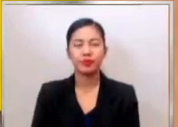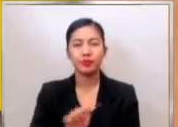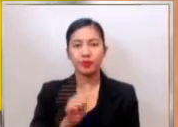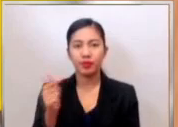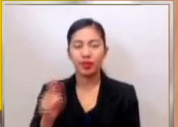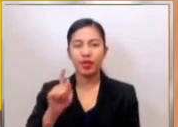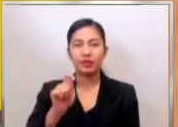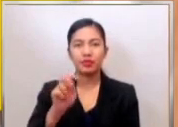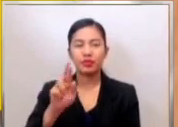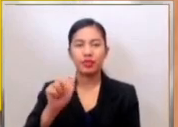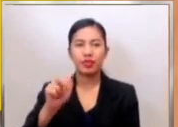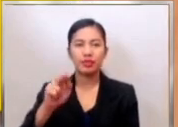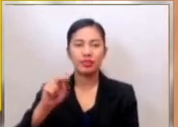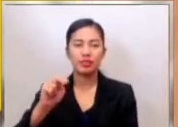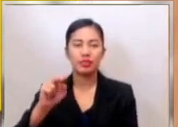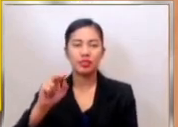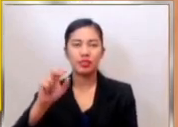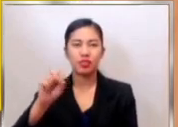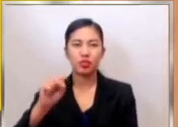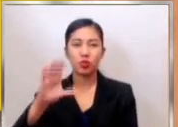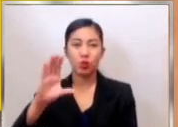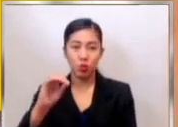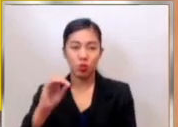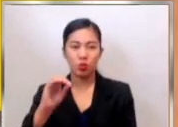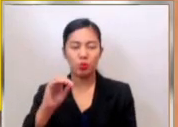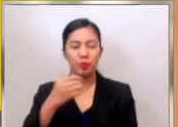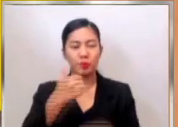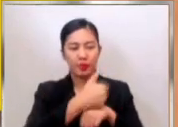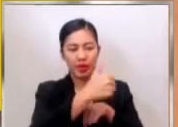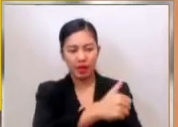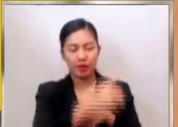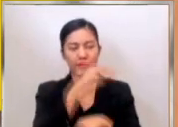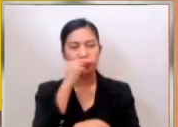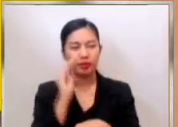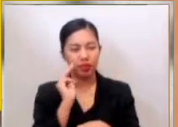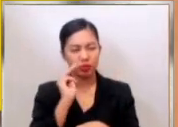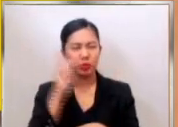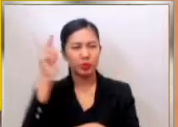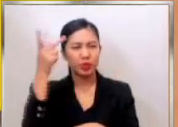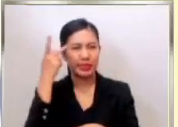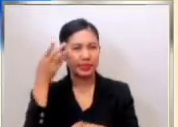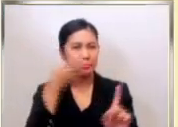si Pacquiao na namumulitika sa pagdinig. Balitang hatid ni Victoria Tulad.